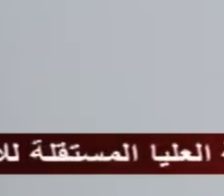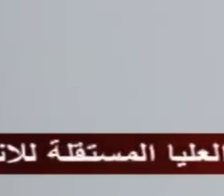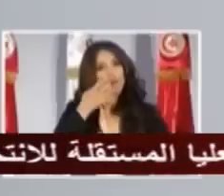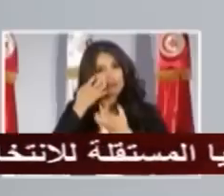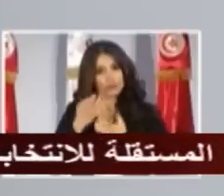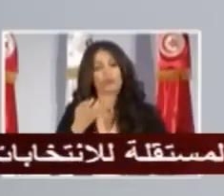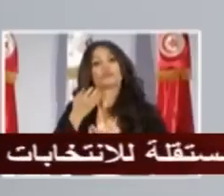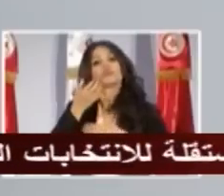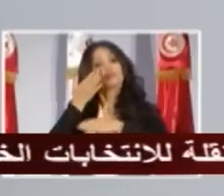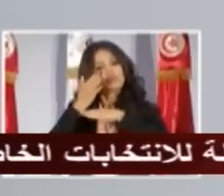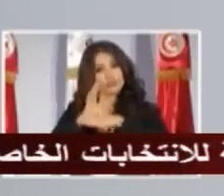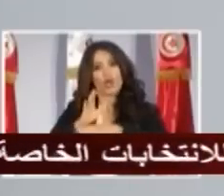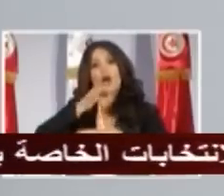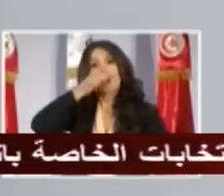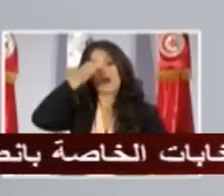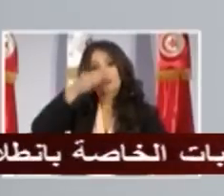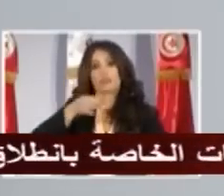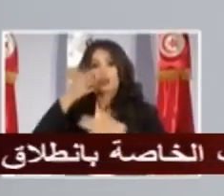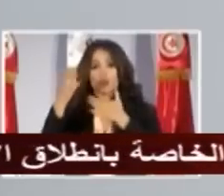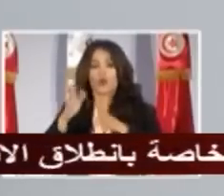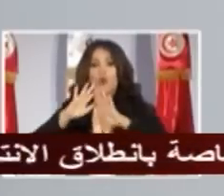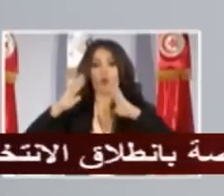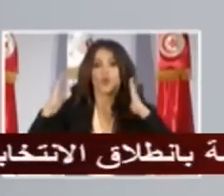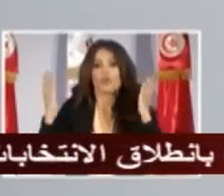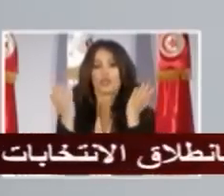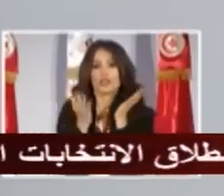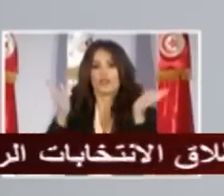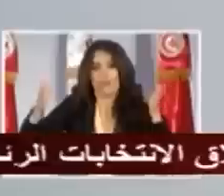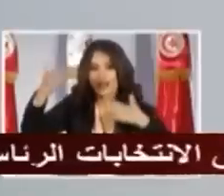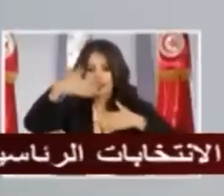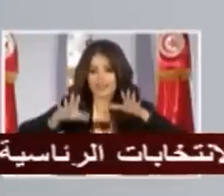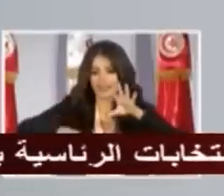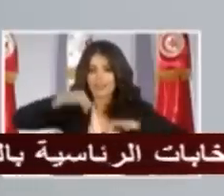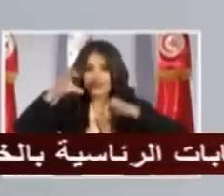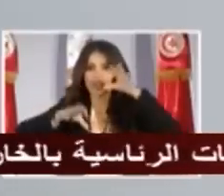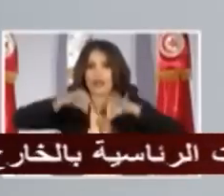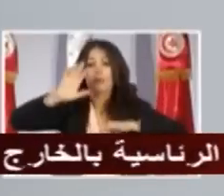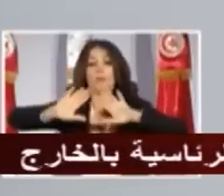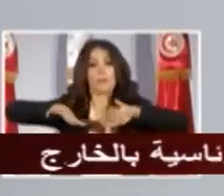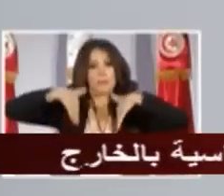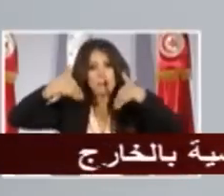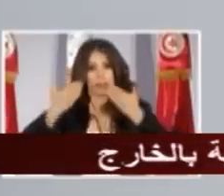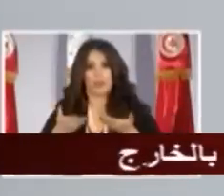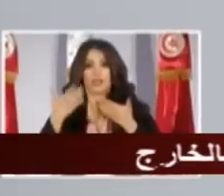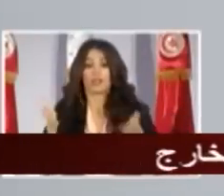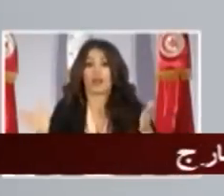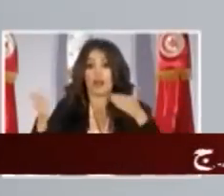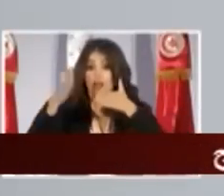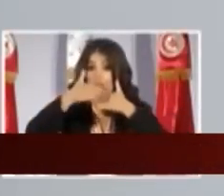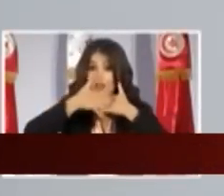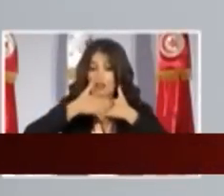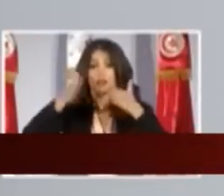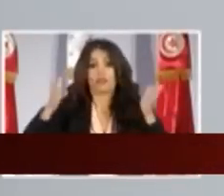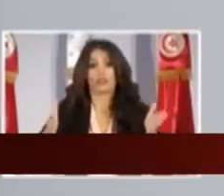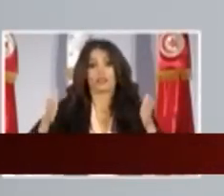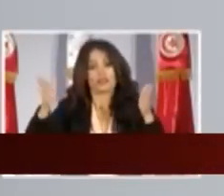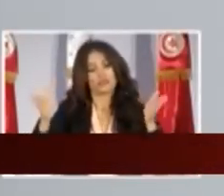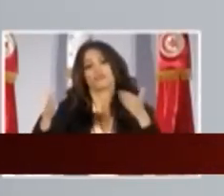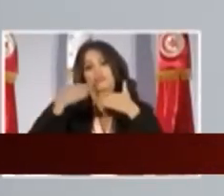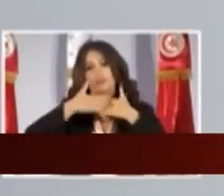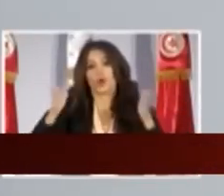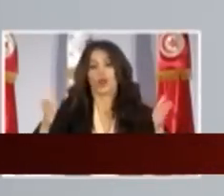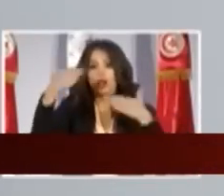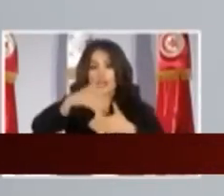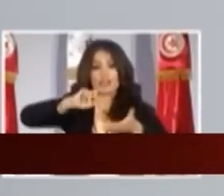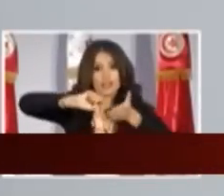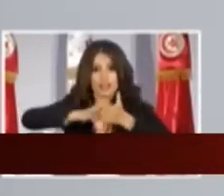يقولوا اراه ما يصير عمليه الفرز كل شيء بعدما المسار معناتها سيكون صناديق ال